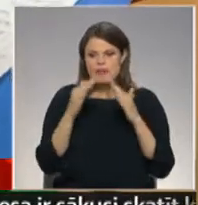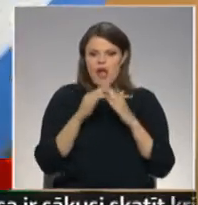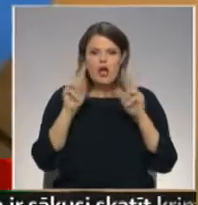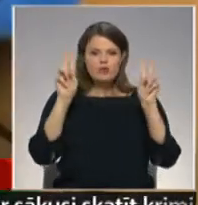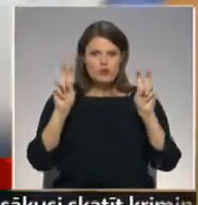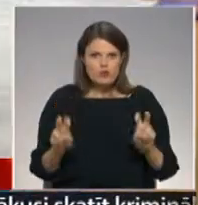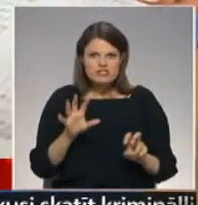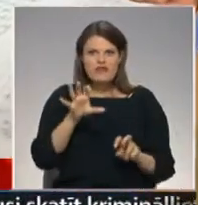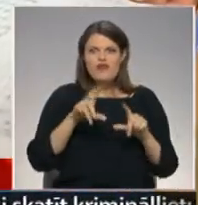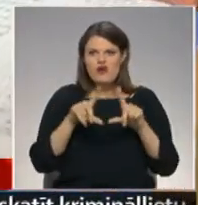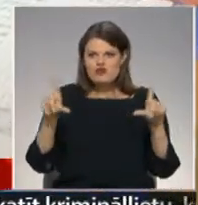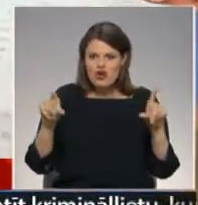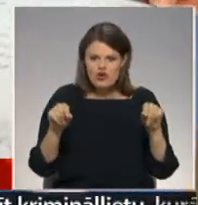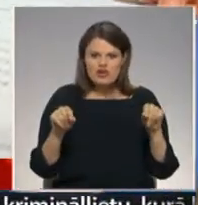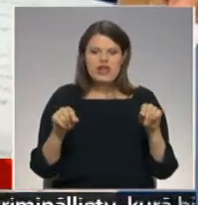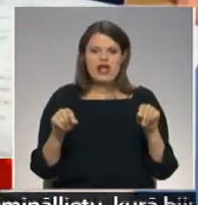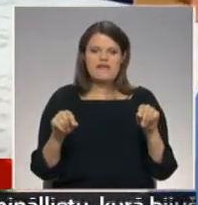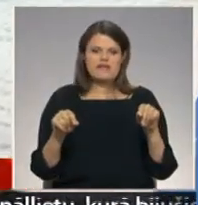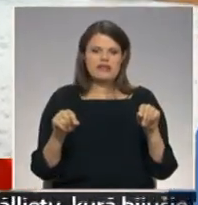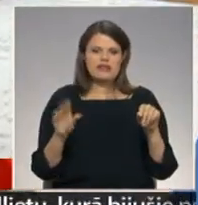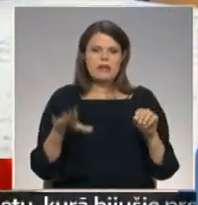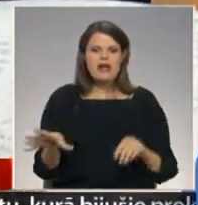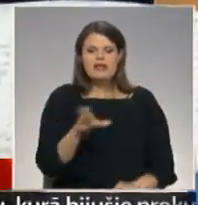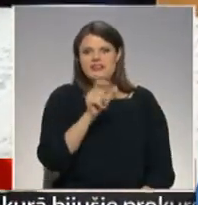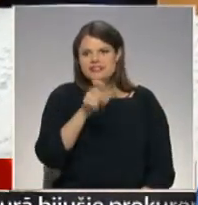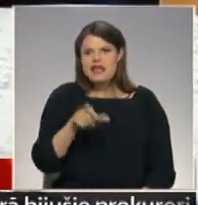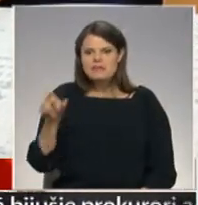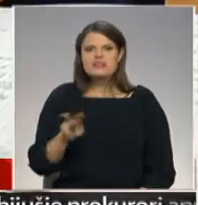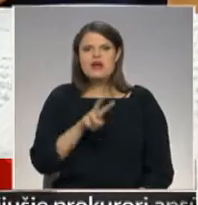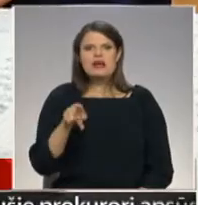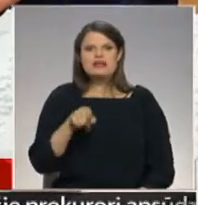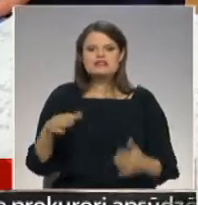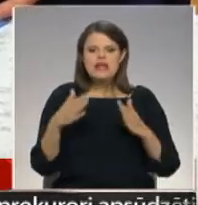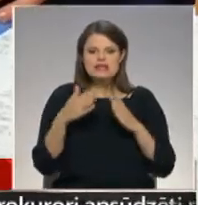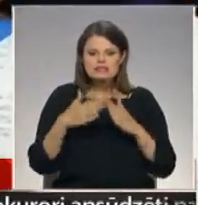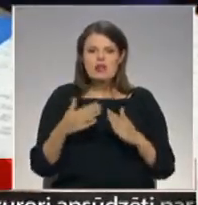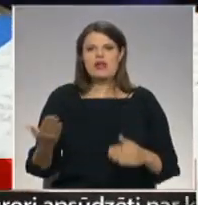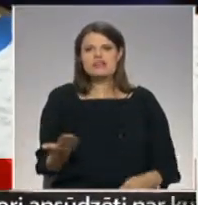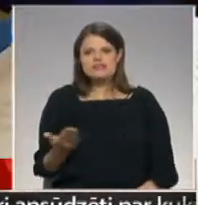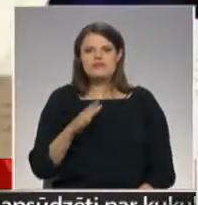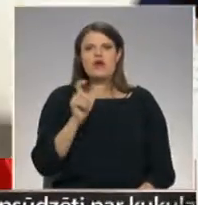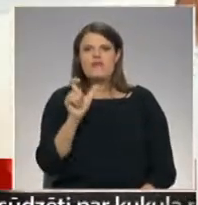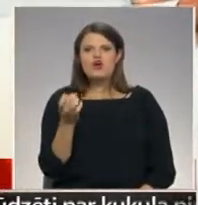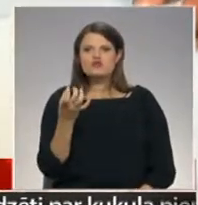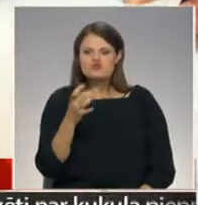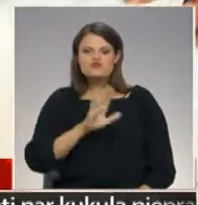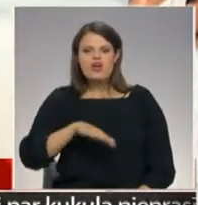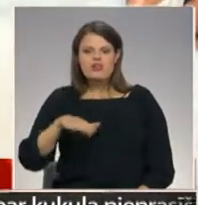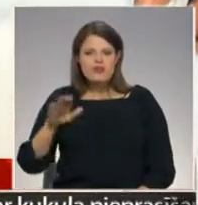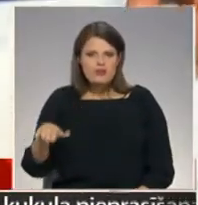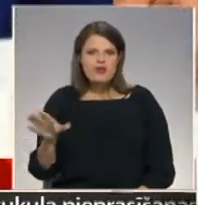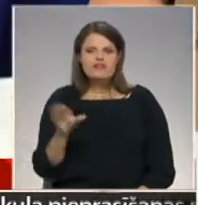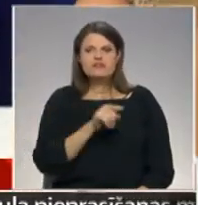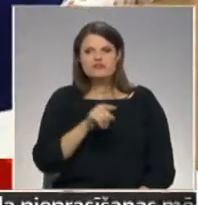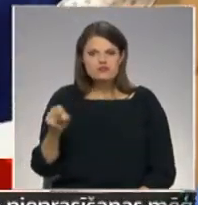nosaukumi, fotogrāfijas, par visiem cilvēkiem, kas tajās mājās ir bijuši vārdu uzvārdu bērni. Nu, to